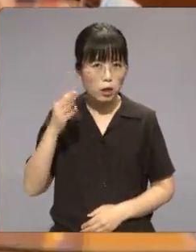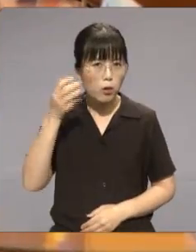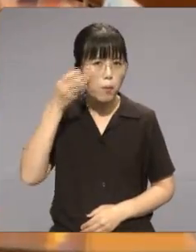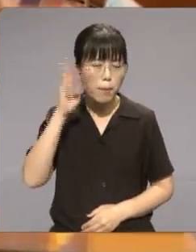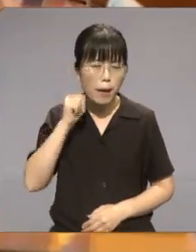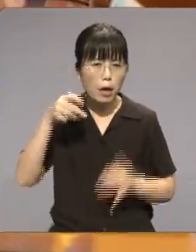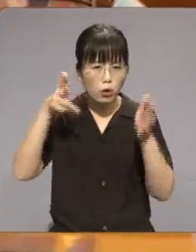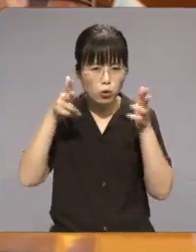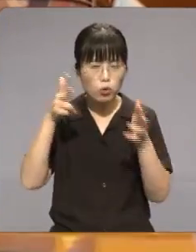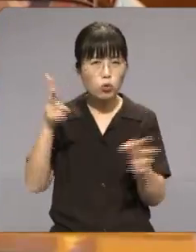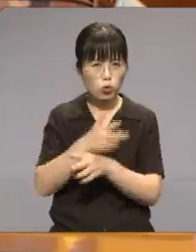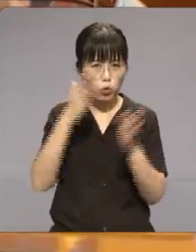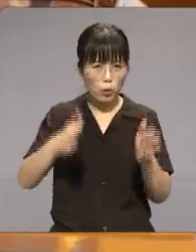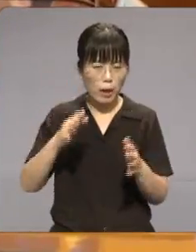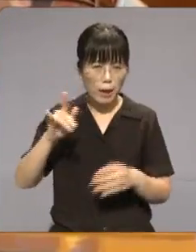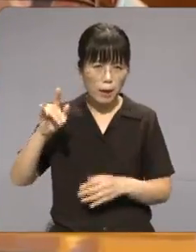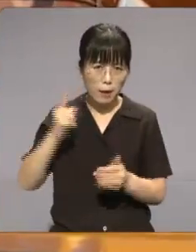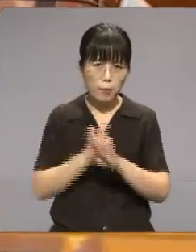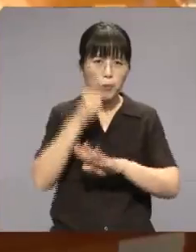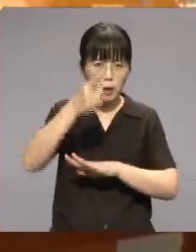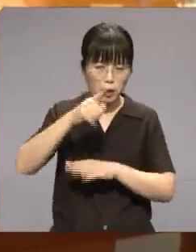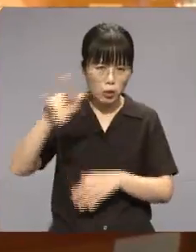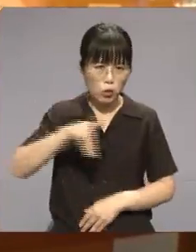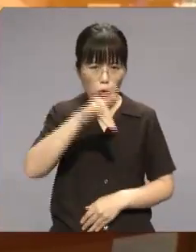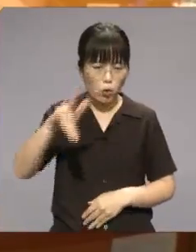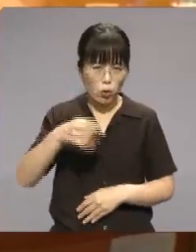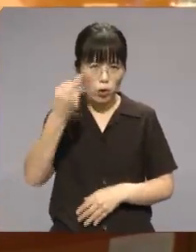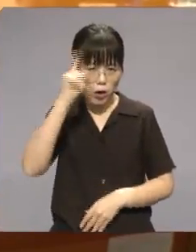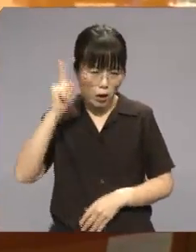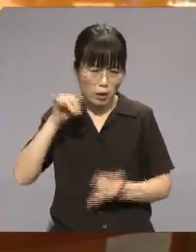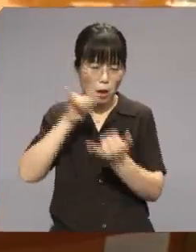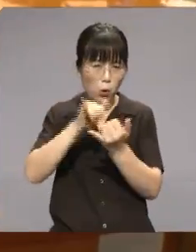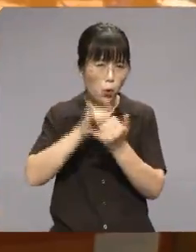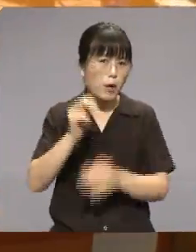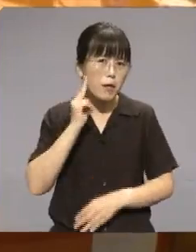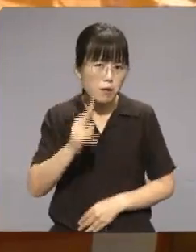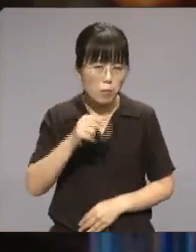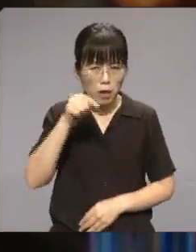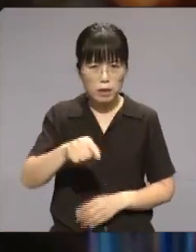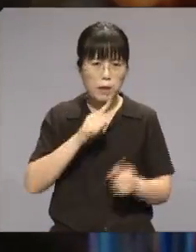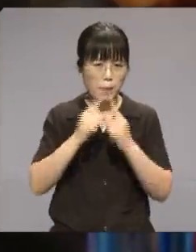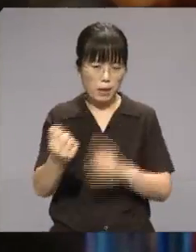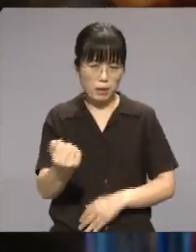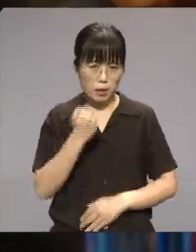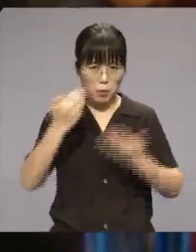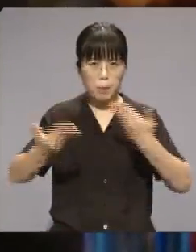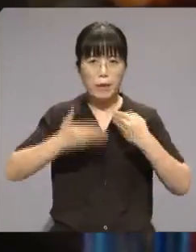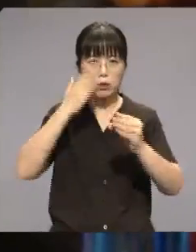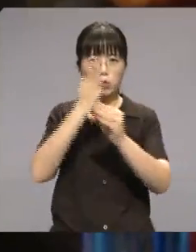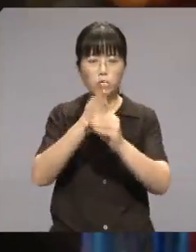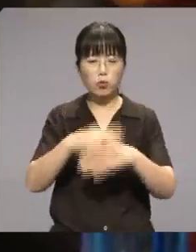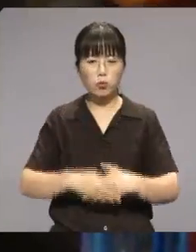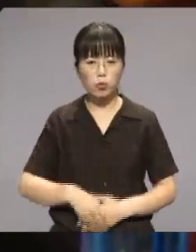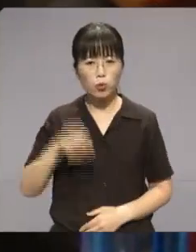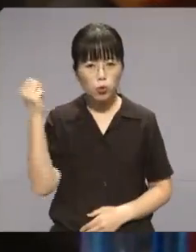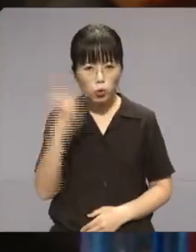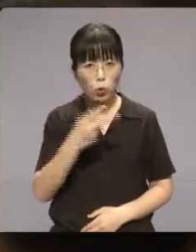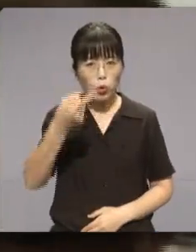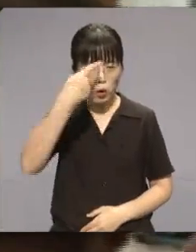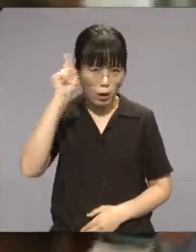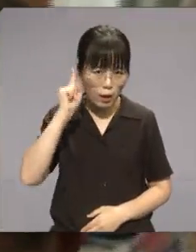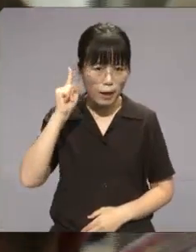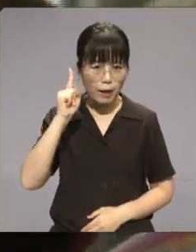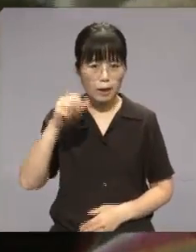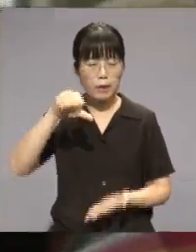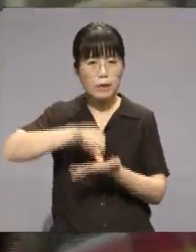주간 미사일과 드론을 동원한 러시아의 우크라이나 공격이 심해지면서 이 목소리는 힘을 얻고 있습니다. 여기에 러시아가